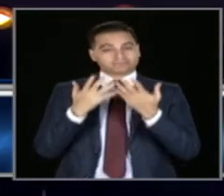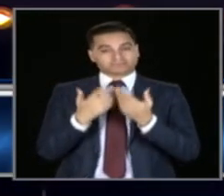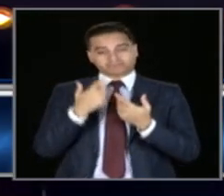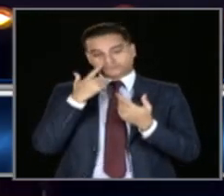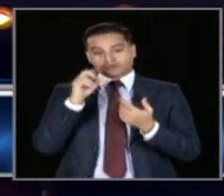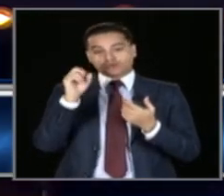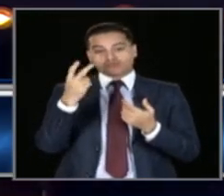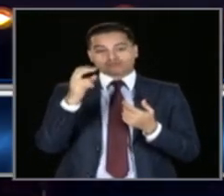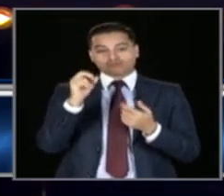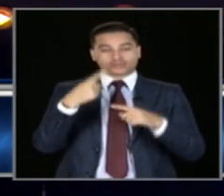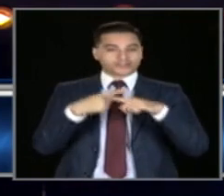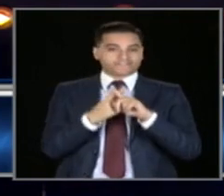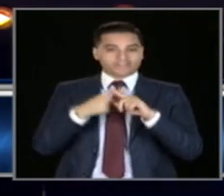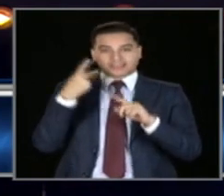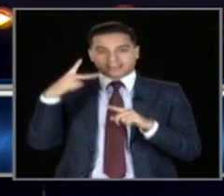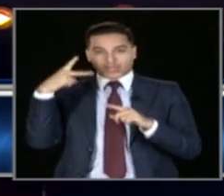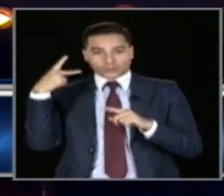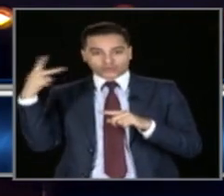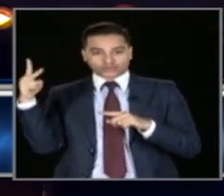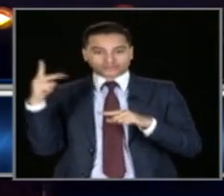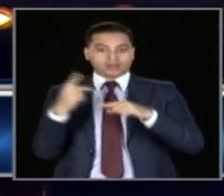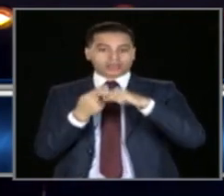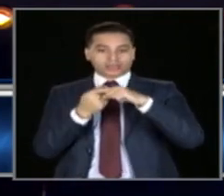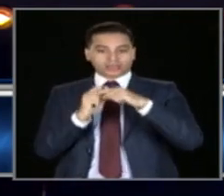حل المسألة الآتية: 12 في 22